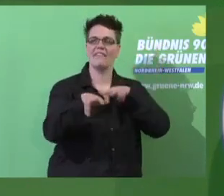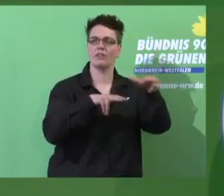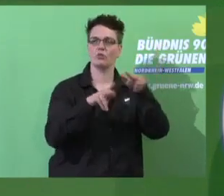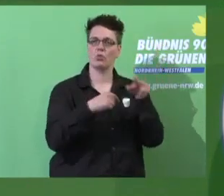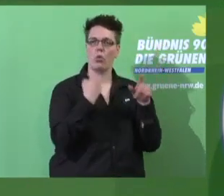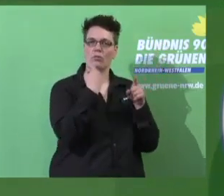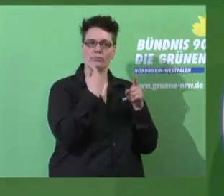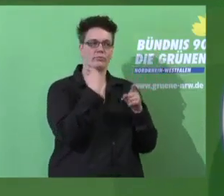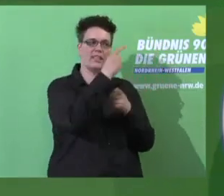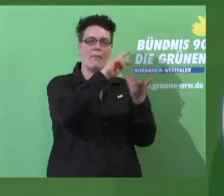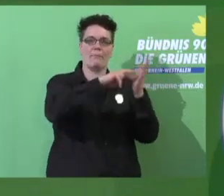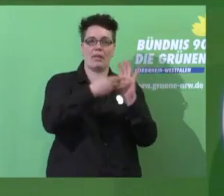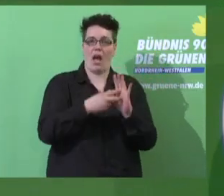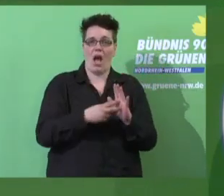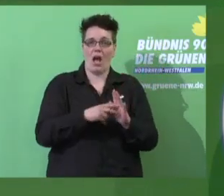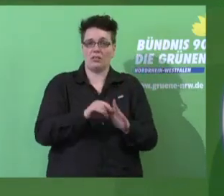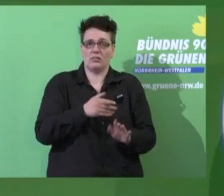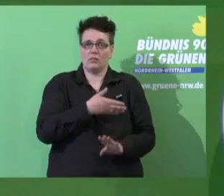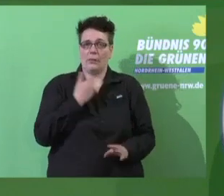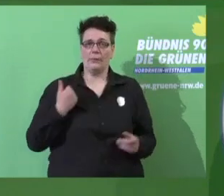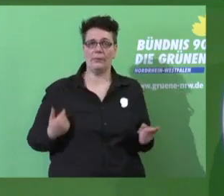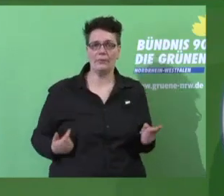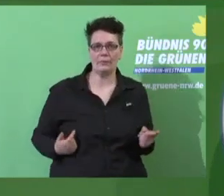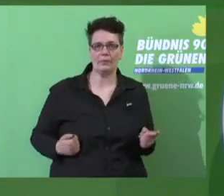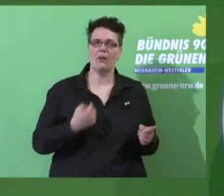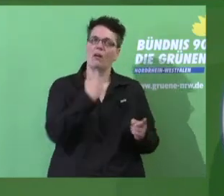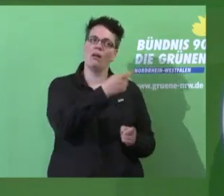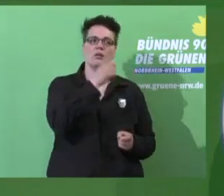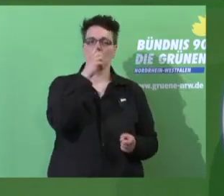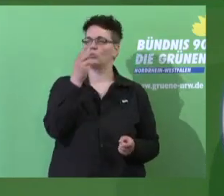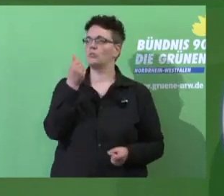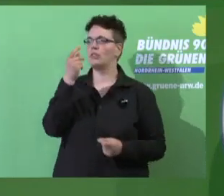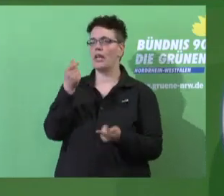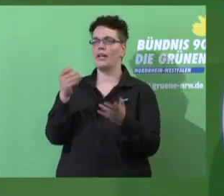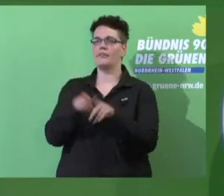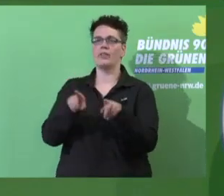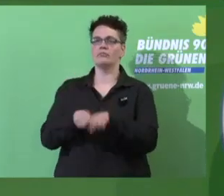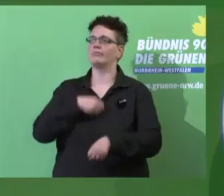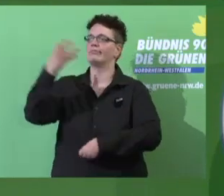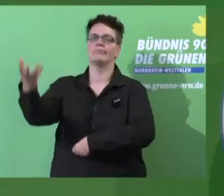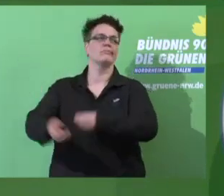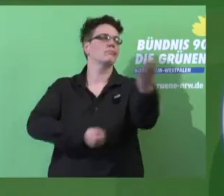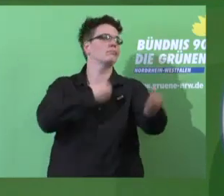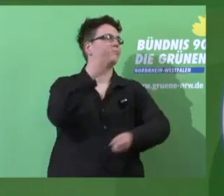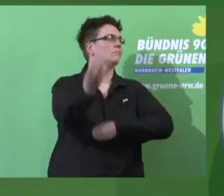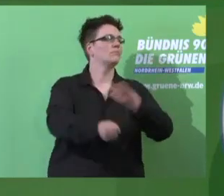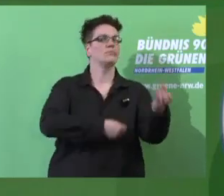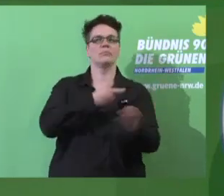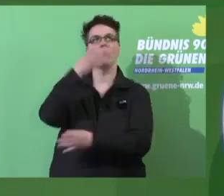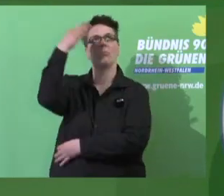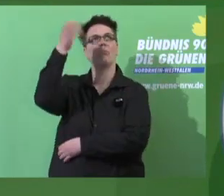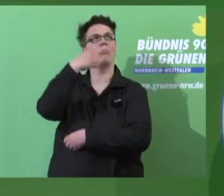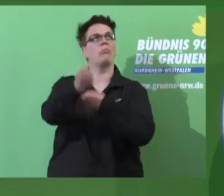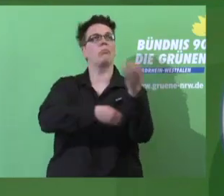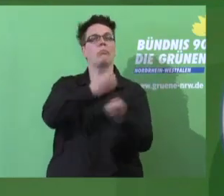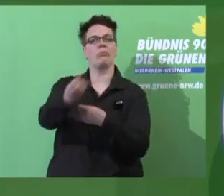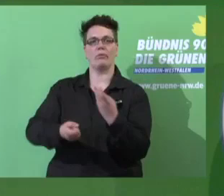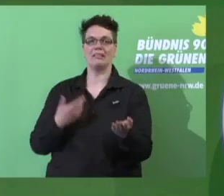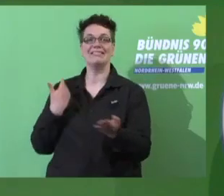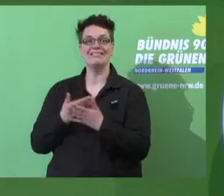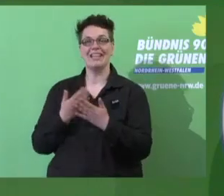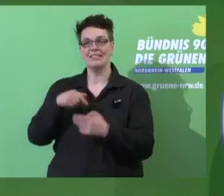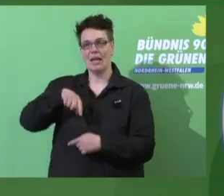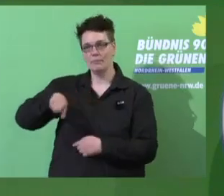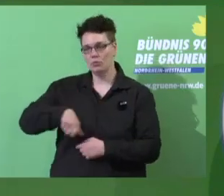überhaupt nicht geplant hat, sondern letztendlich das Geld nur nach Himmelsrichtungen vergeben hat, hat NRW als dicht besiedeltes Bundesland,